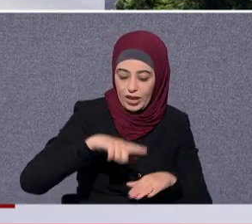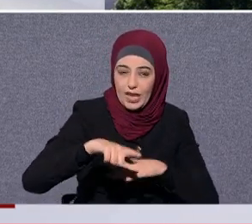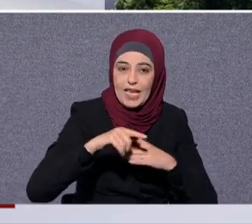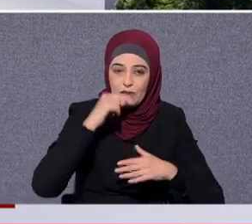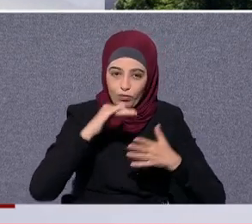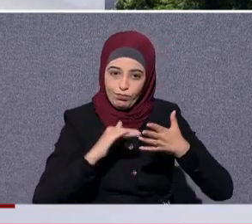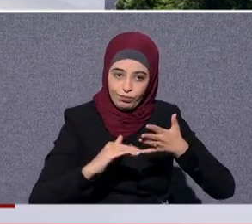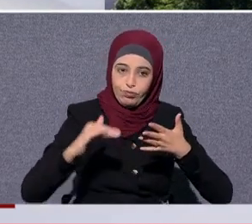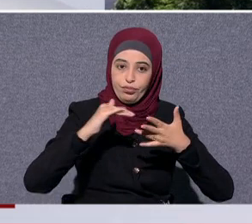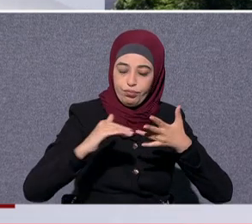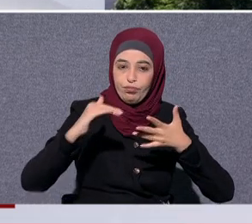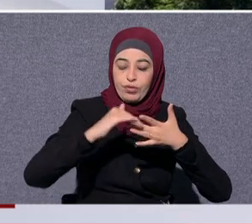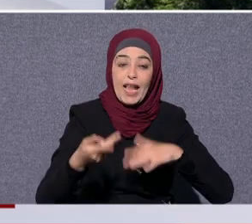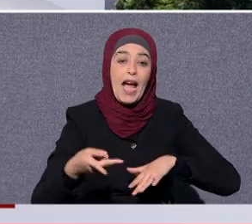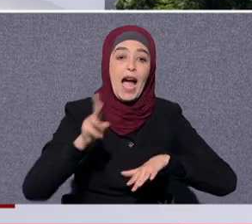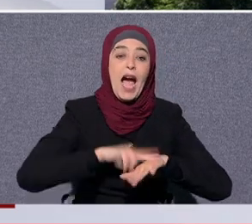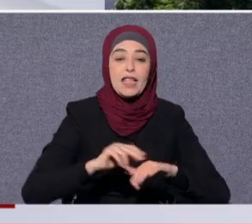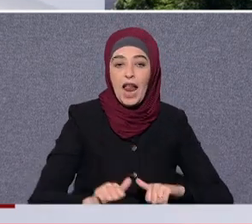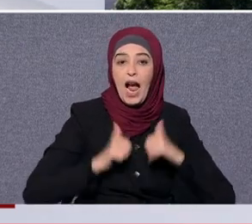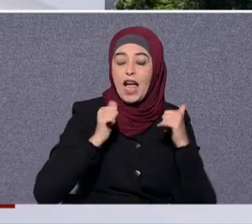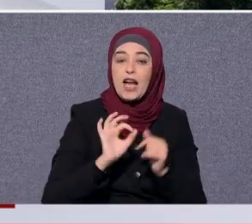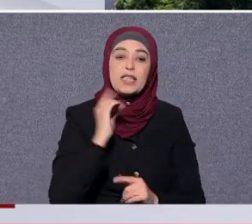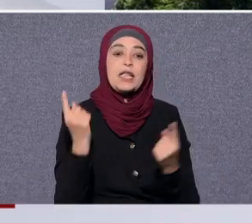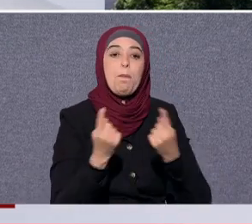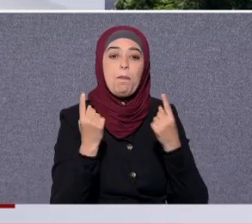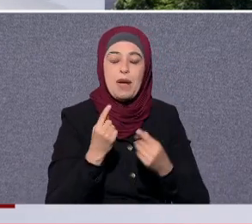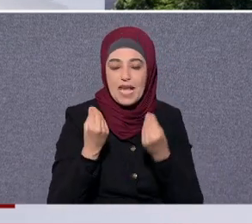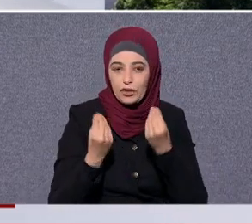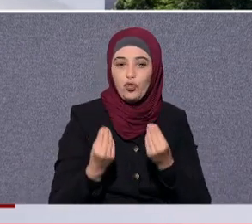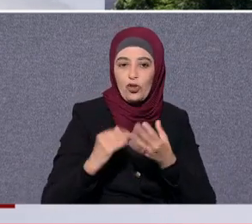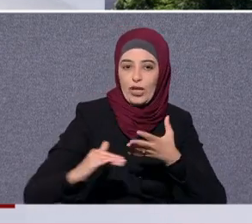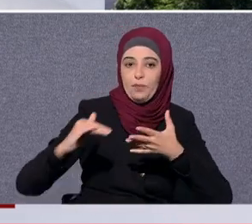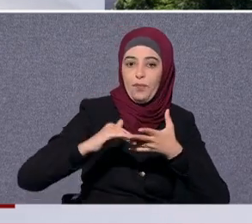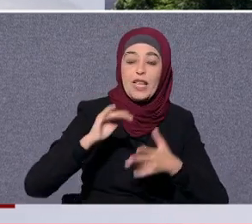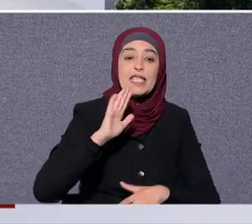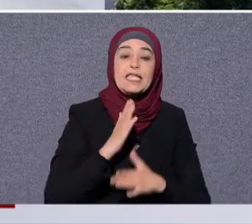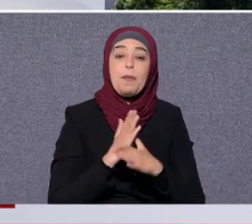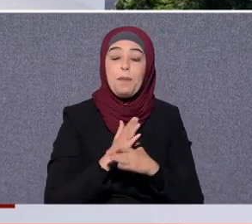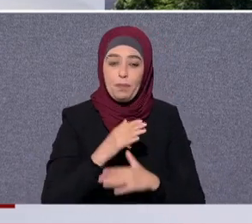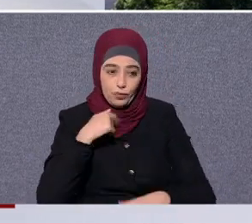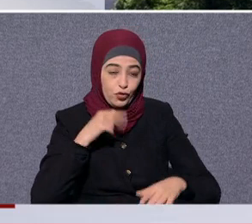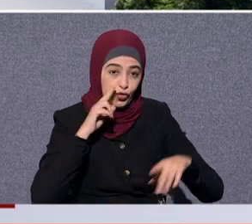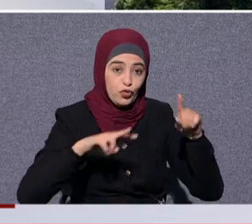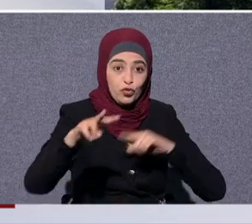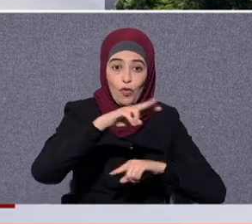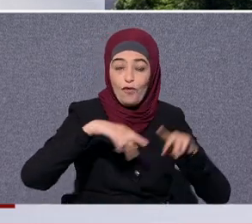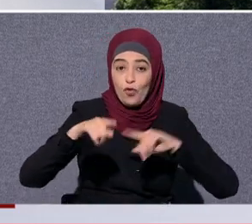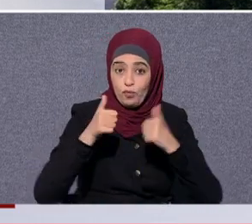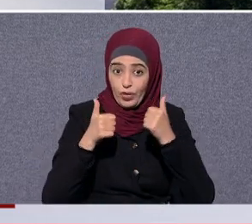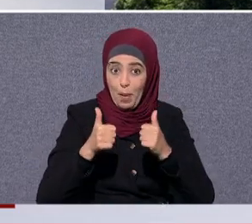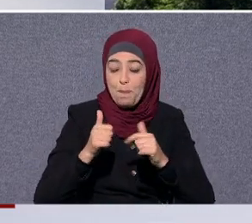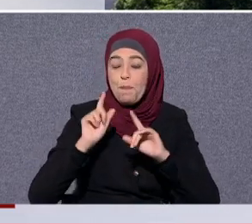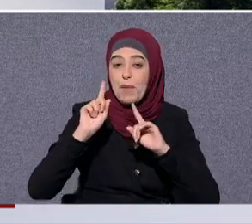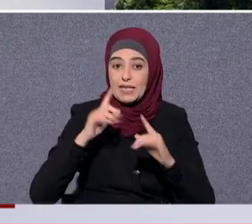التدرج بإعادة الحياة إلى طبيعتها تدريجيا بحيث نحافظ على